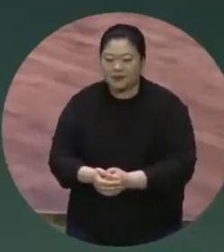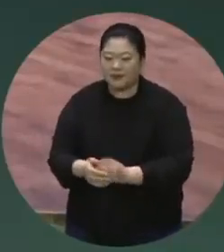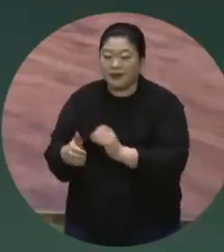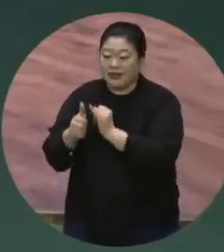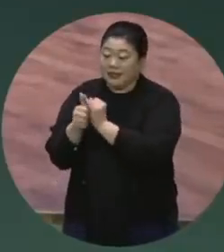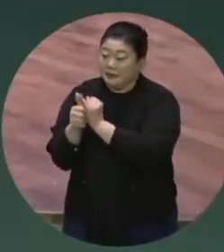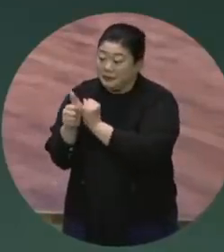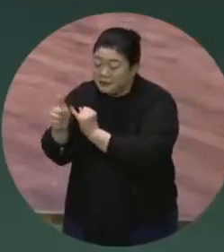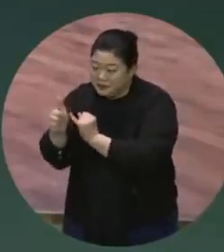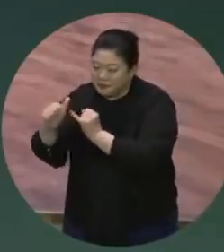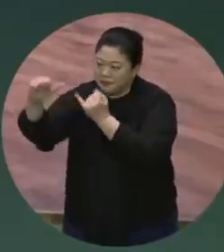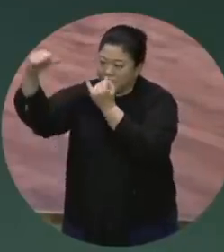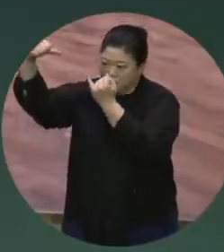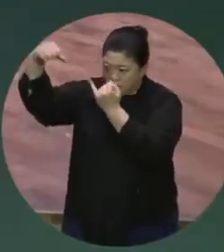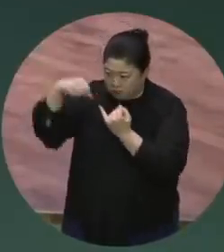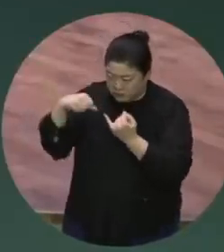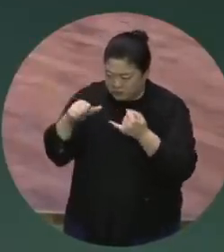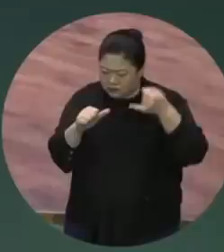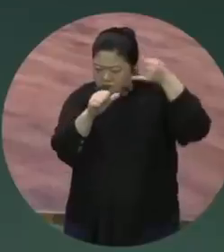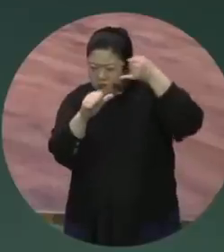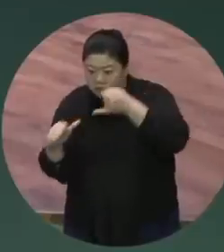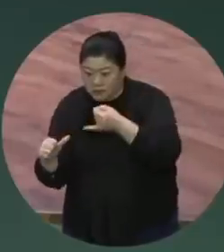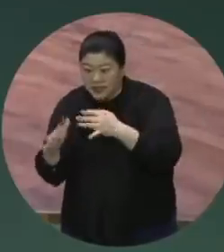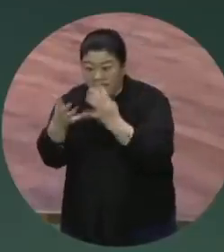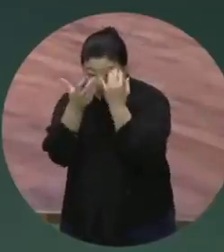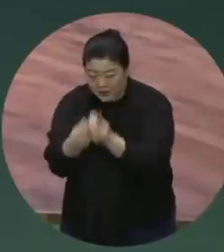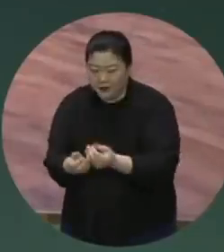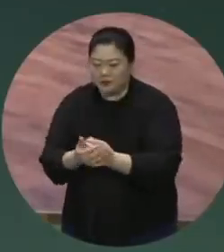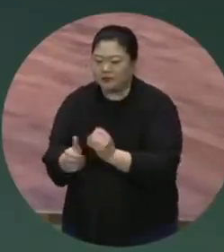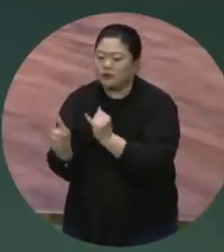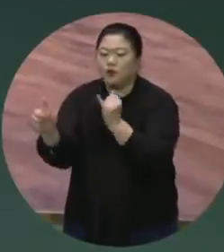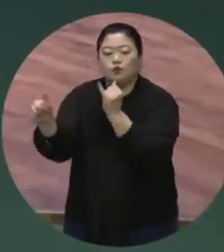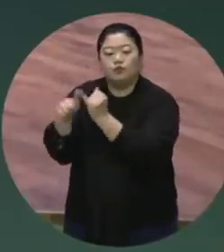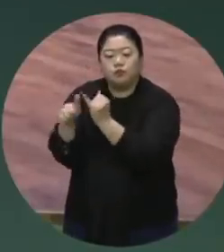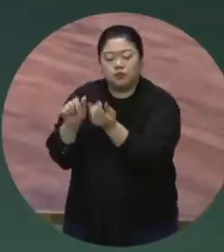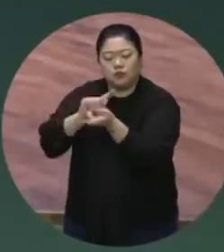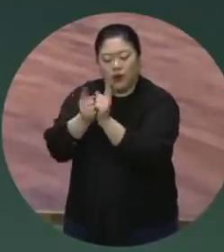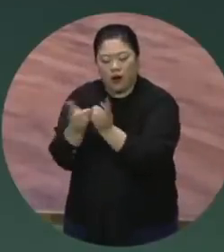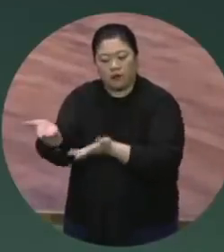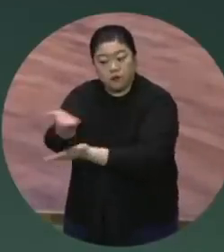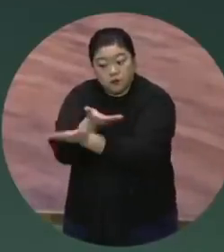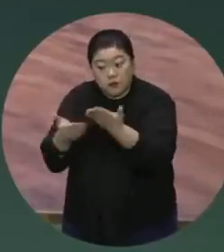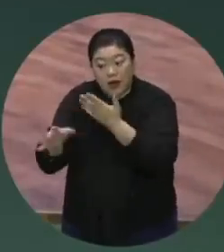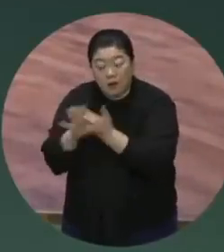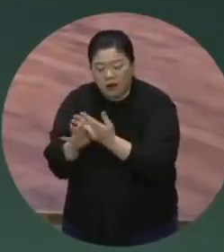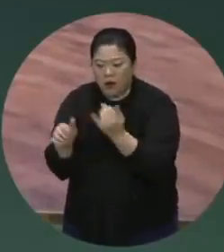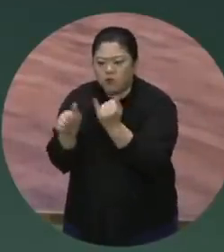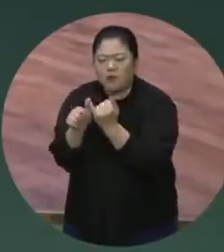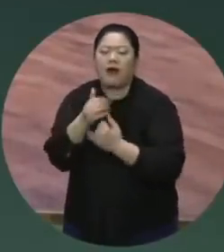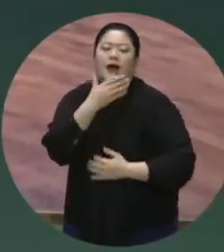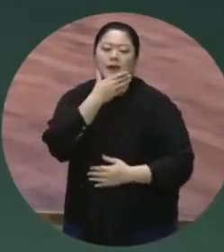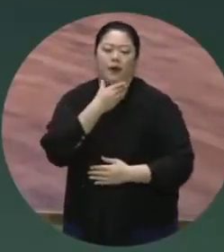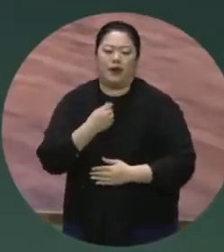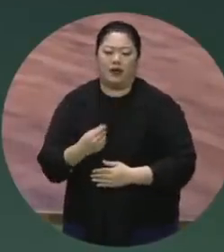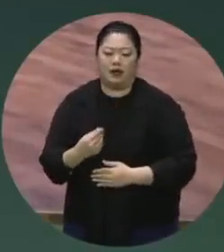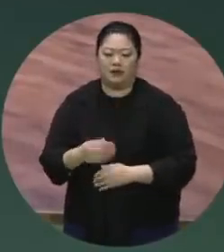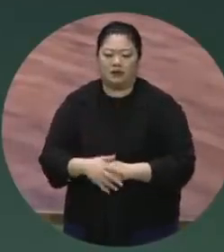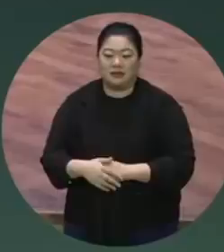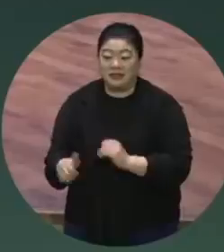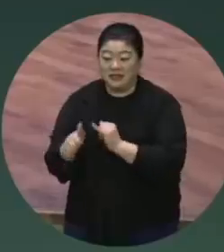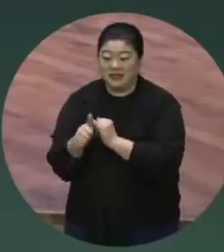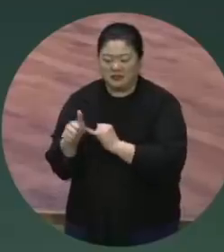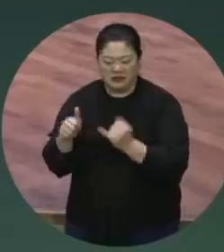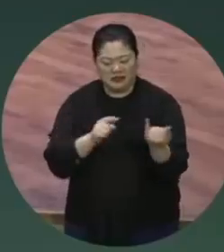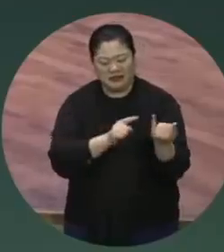남편에게 순종해라 그랬어요. 남편에게 순종한 여자는요 행복합니다. 이 겉똑똑이 돼가지고